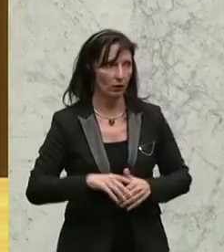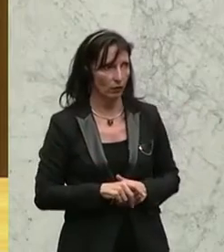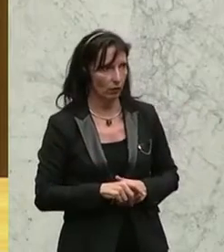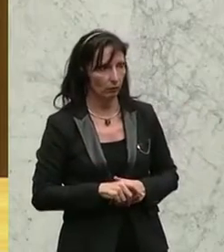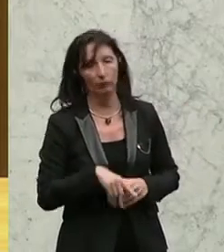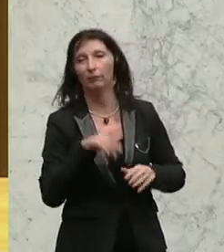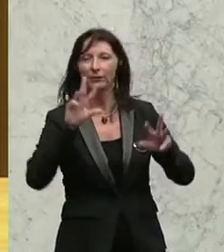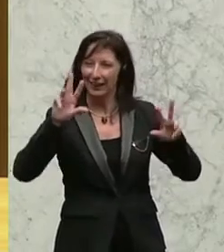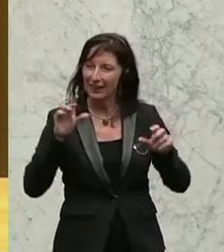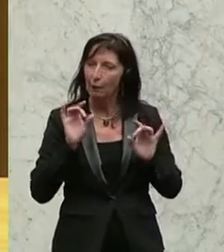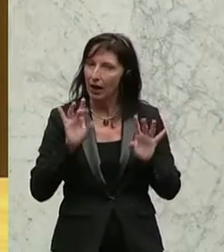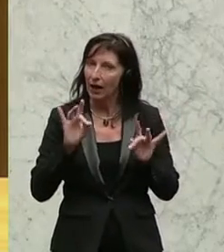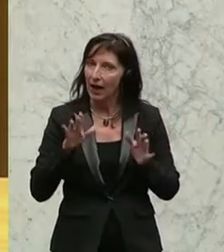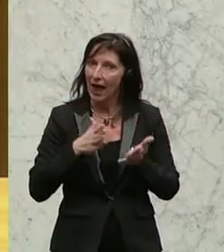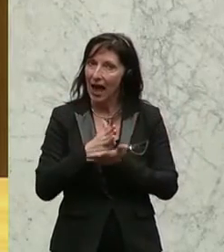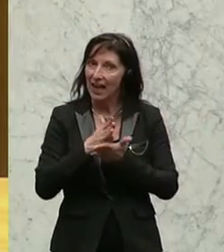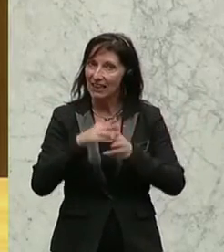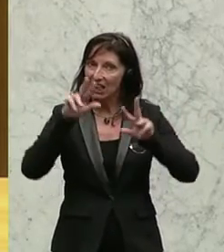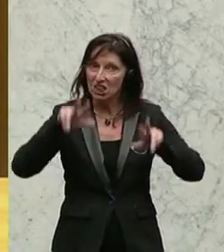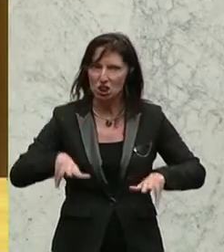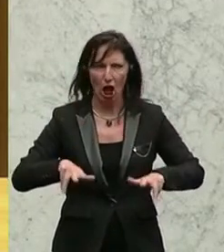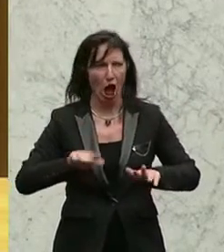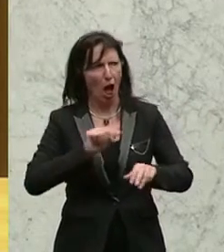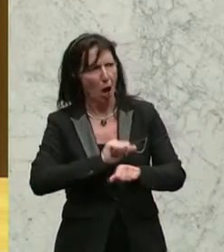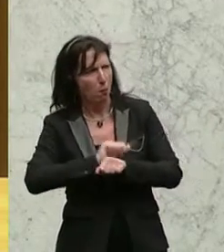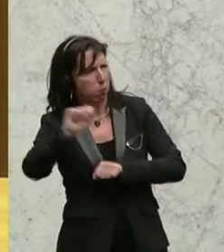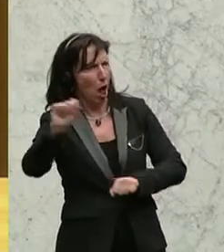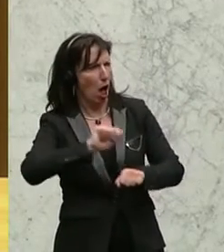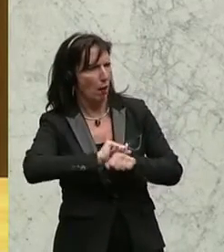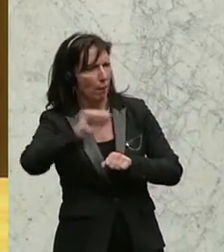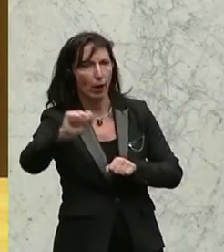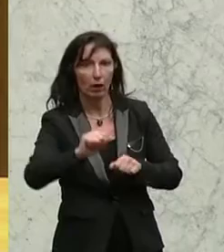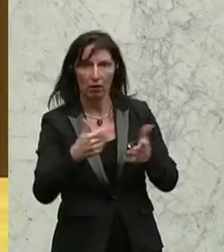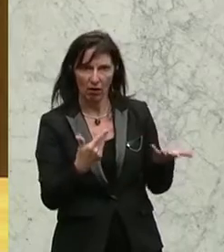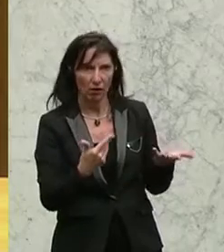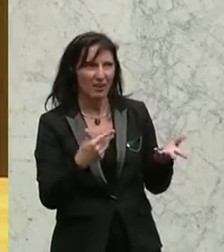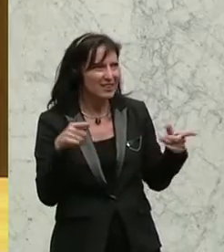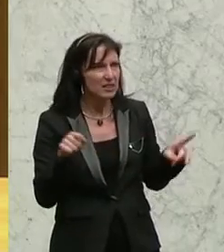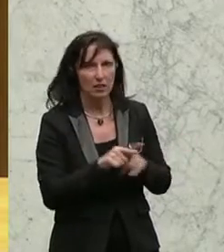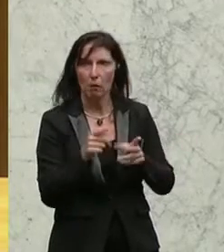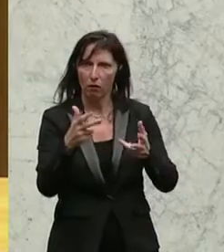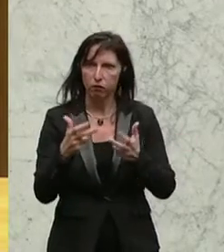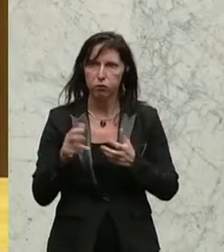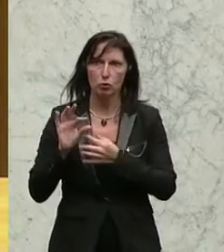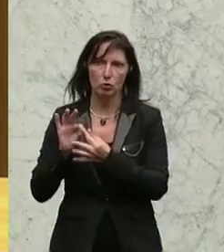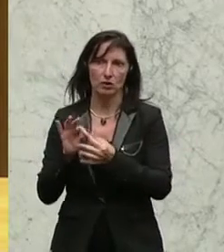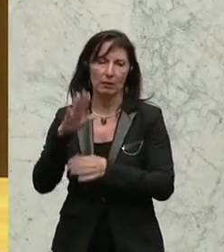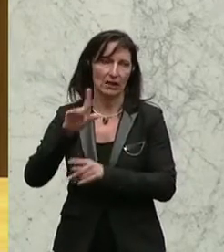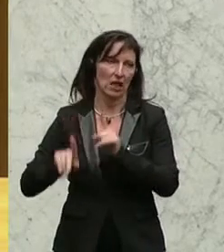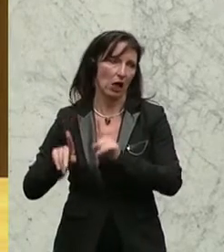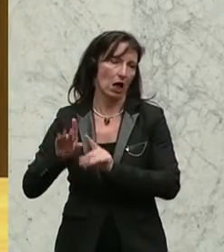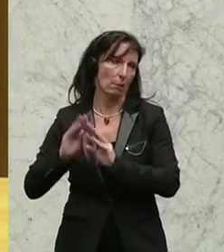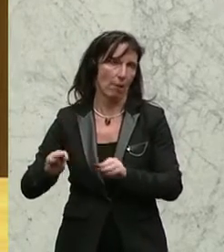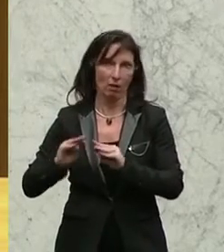ihrem Lehrerdienstrecht vor sich hergetrieben haben. So eine Lobby würde ich mir auch bei den Kindergartenpädagogen wünschen,